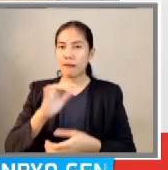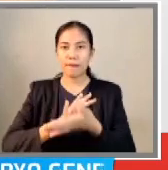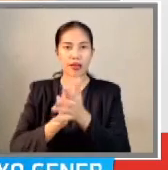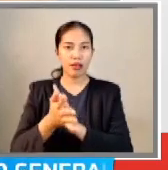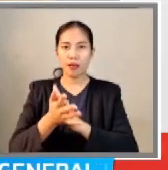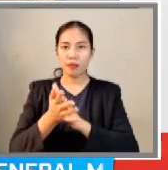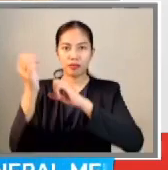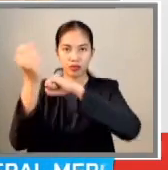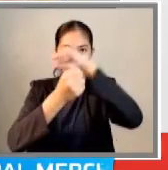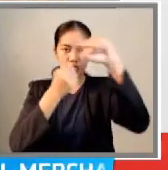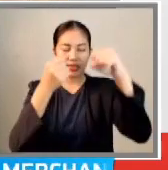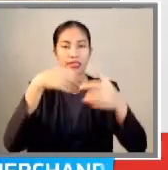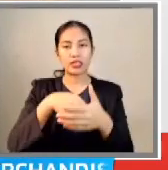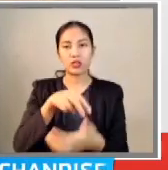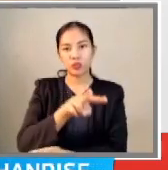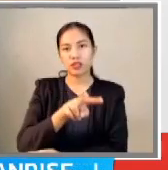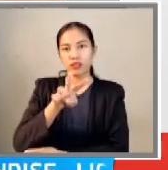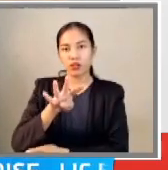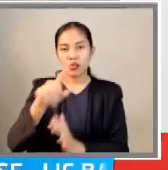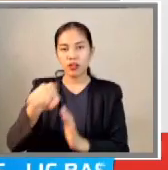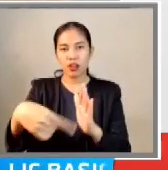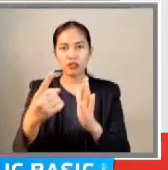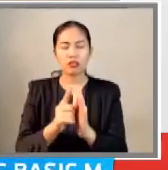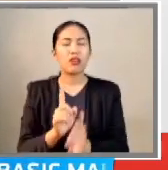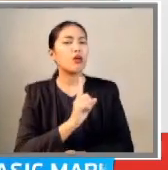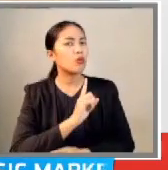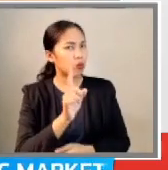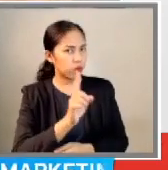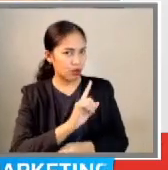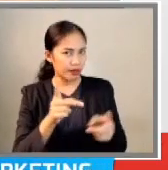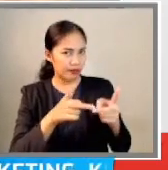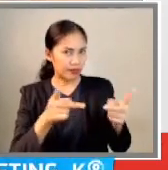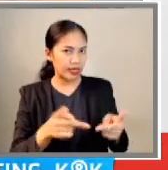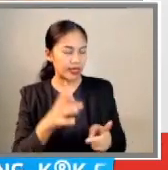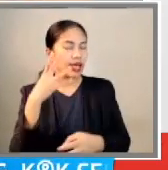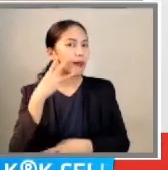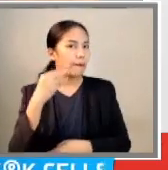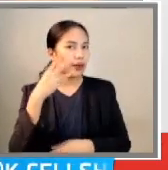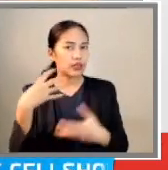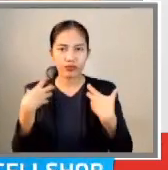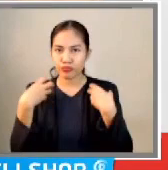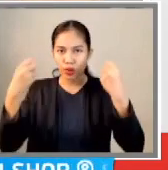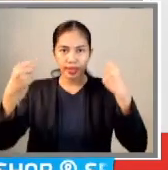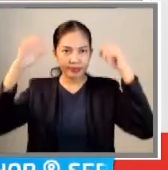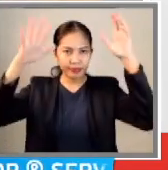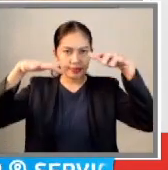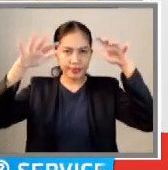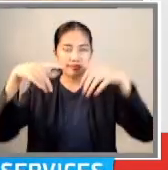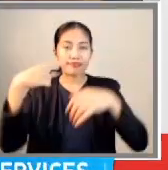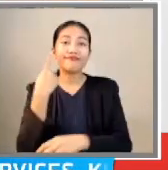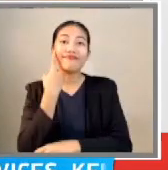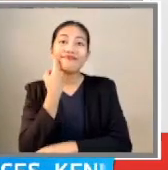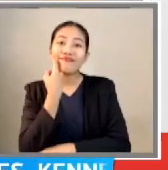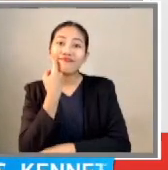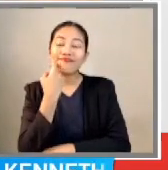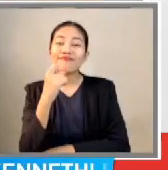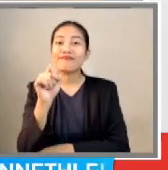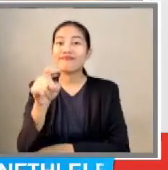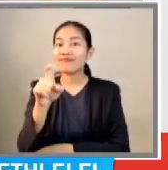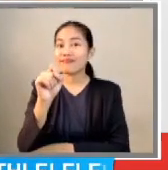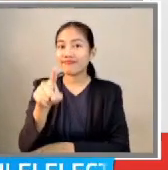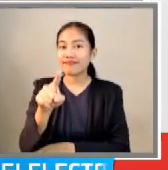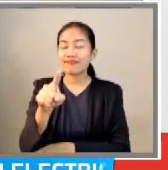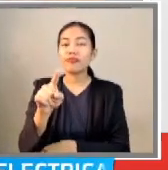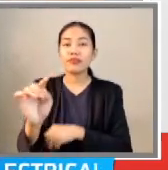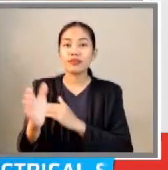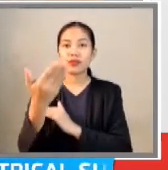ang makakaranas pa rin po ng malalakas na pag-ulan ngayong araw? Kaninang alas 11 ng umaga ay nag-release po tayo ng weather advisory. Ito po